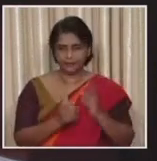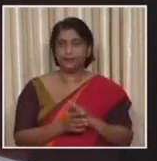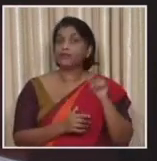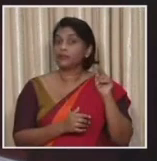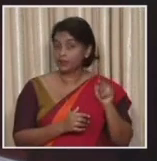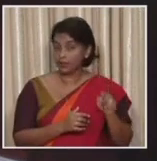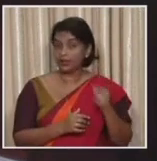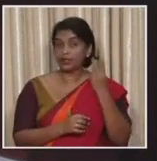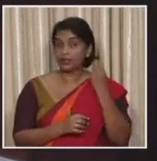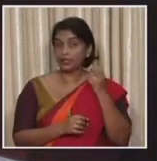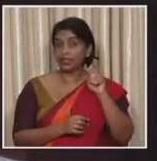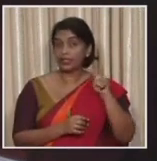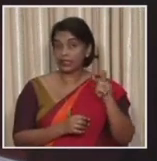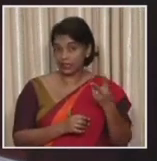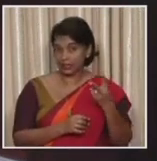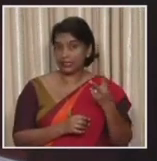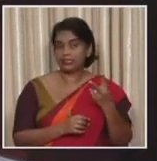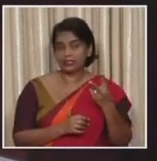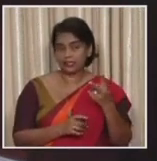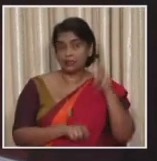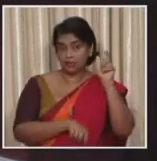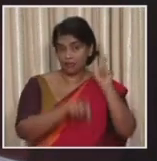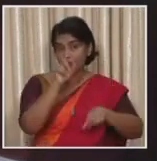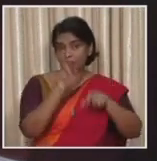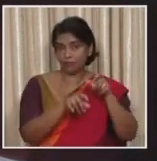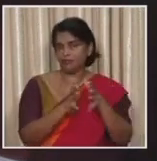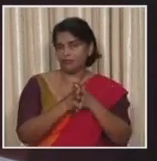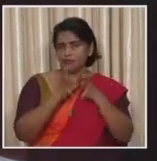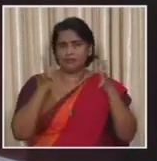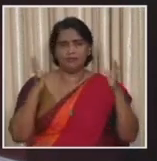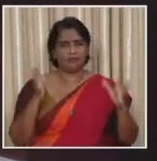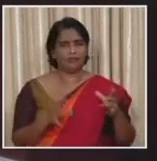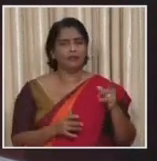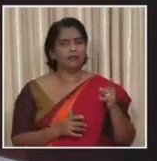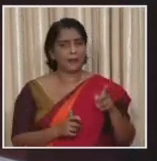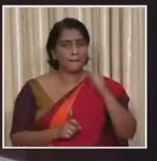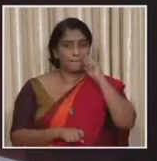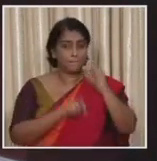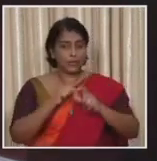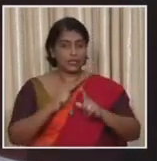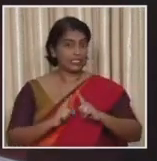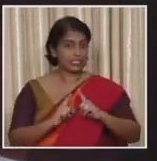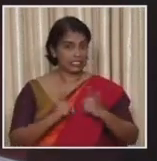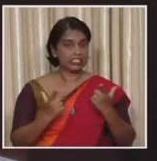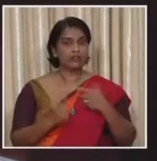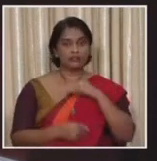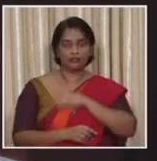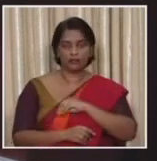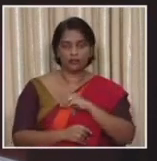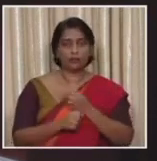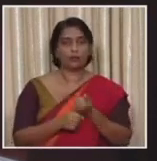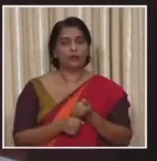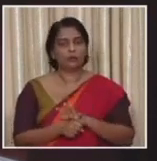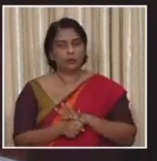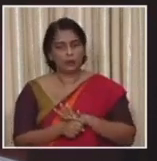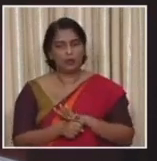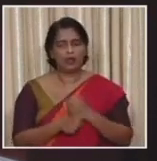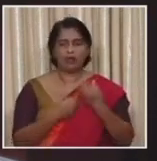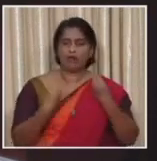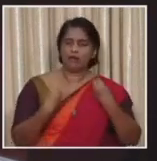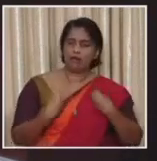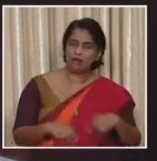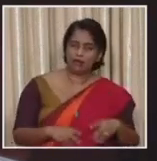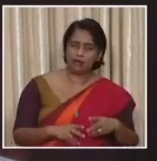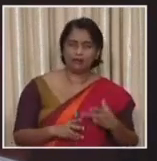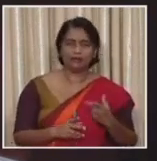මේ 2200කට පමණ වැඩි ප්‍රමාණයක් මිනිස්සු ජීවත් වුණු ජීවිතාව දැන් කෝවිඩ් නිසා බංකොලොත් භාවය